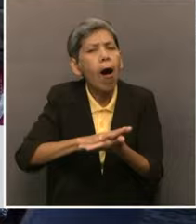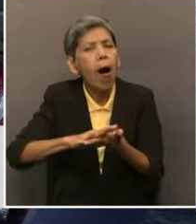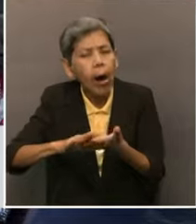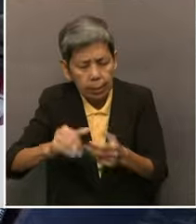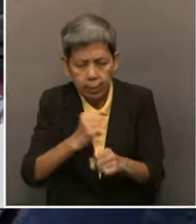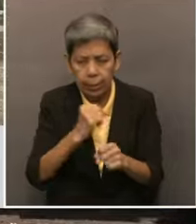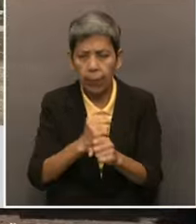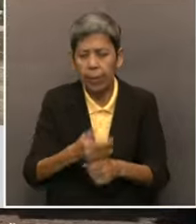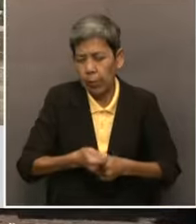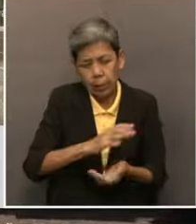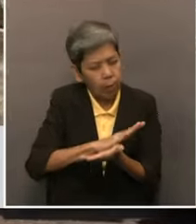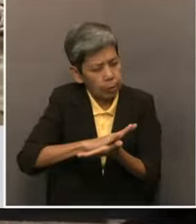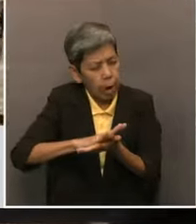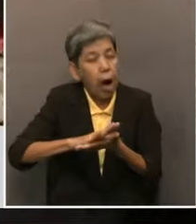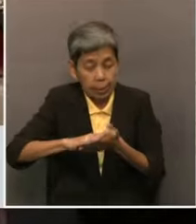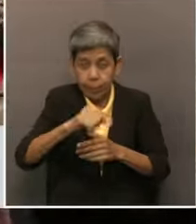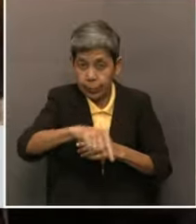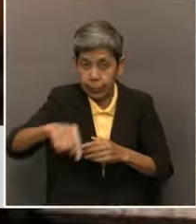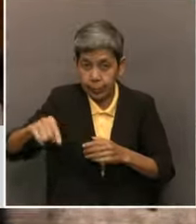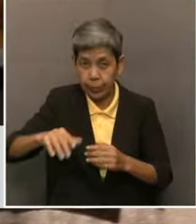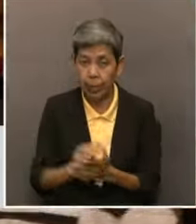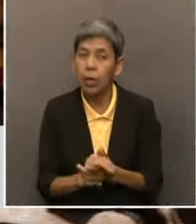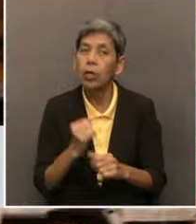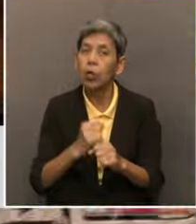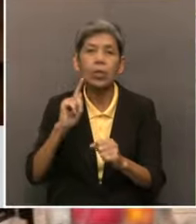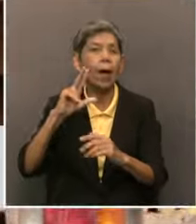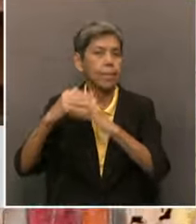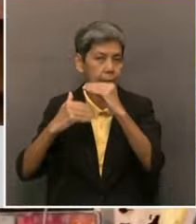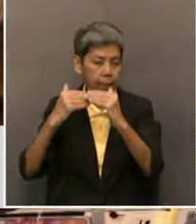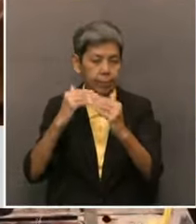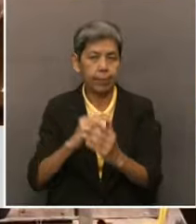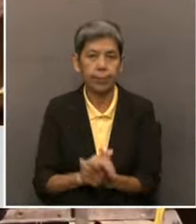ที่ Big Cleaning Day ในพื้นที่เทสาพัฒนาค่ะ